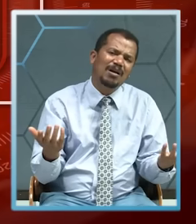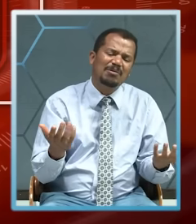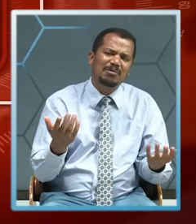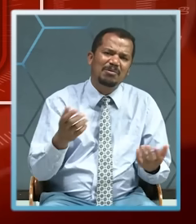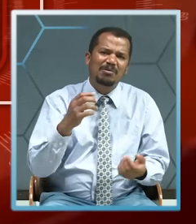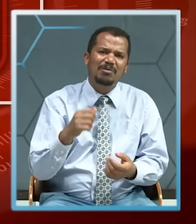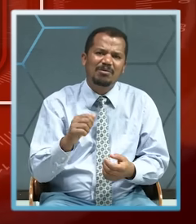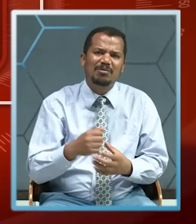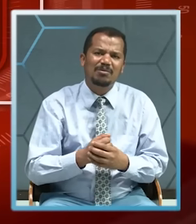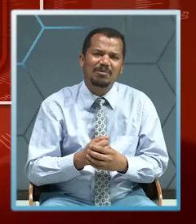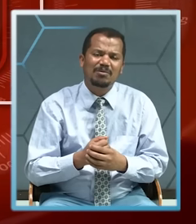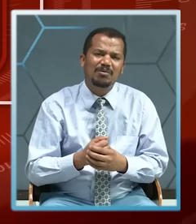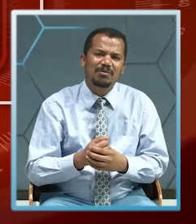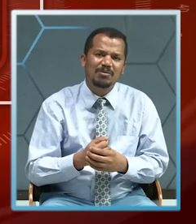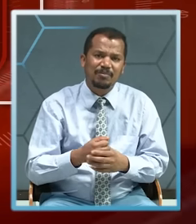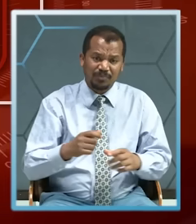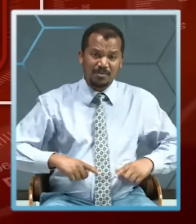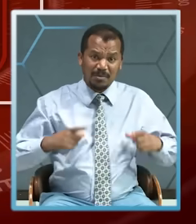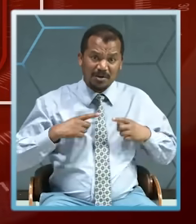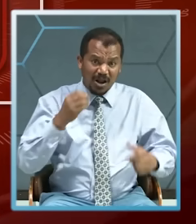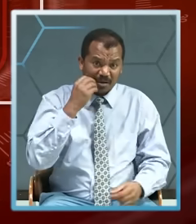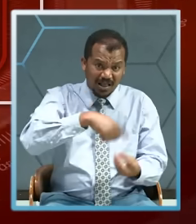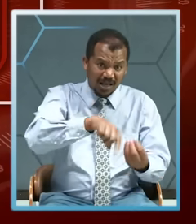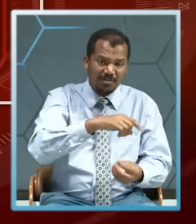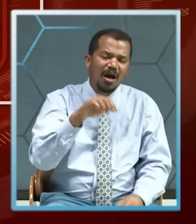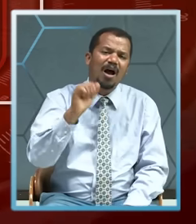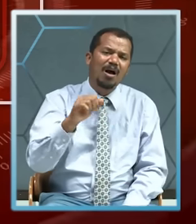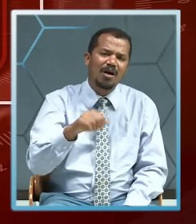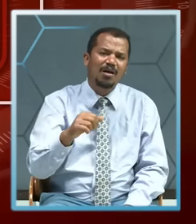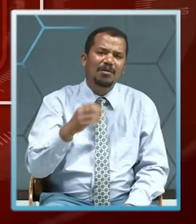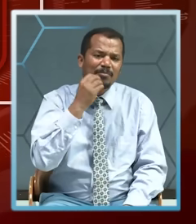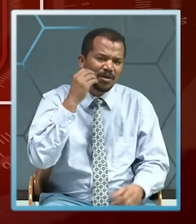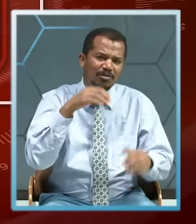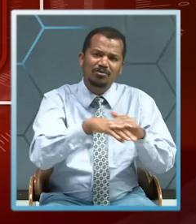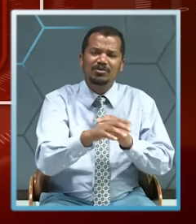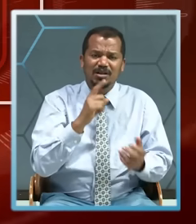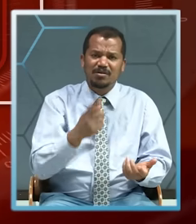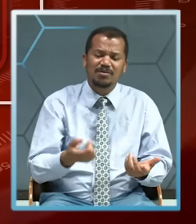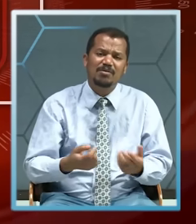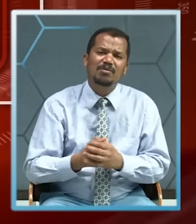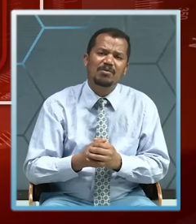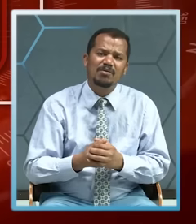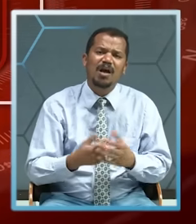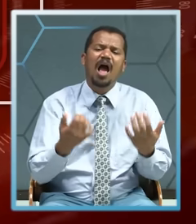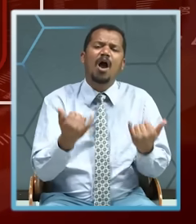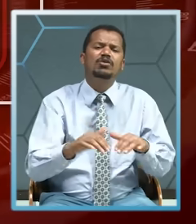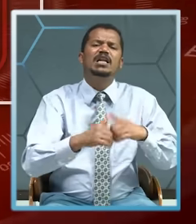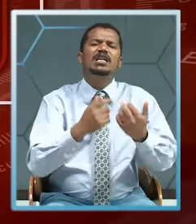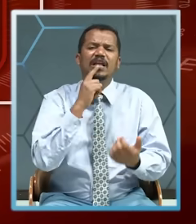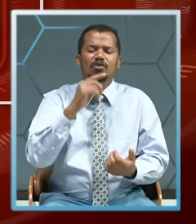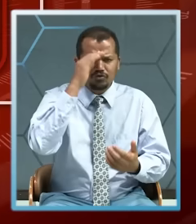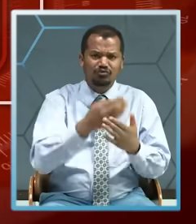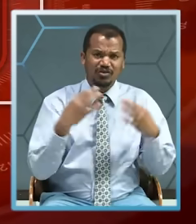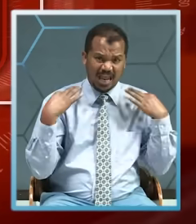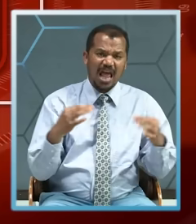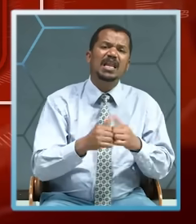ያው ግቢ ነው የመጡት። በመኖሪያችሁ? አዎ፣ መኖሪያ ቤት መጣው ነው። አሁን እንዴት ነው